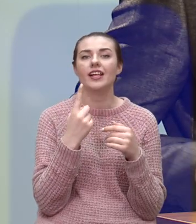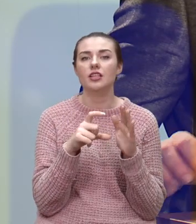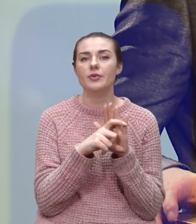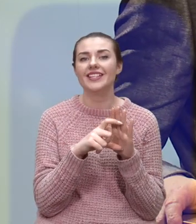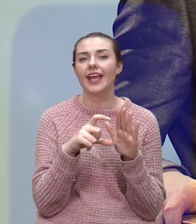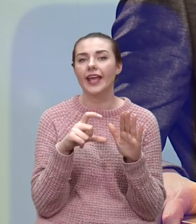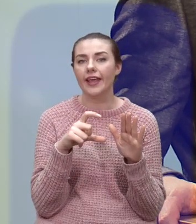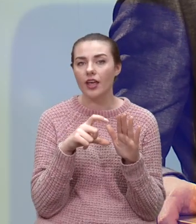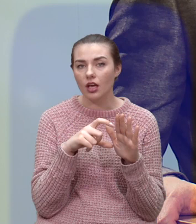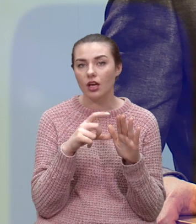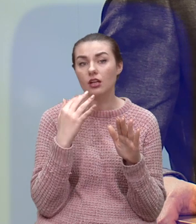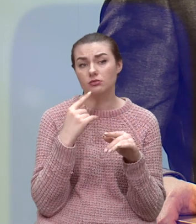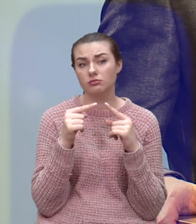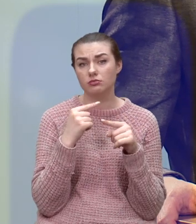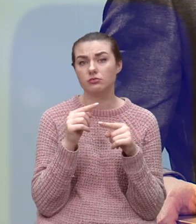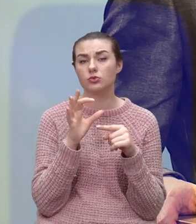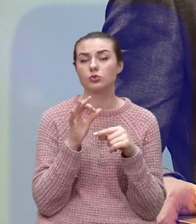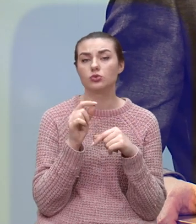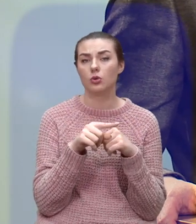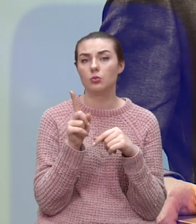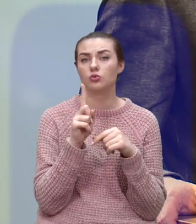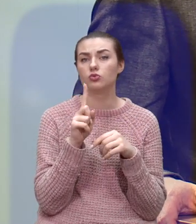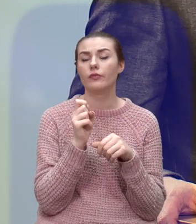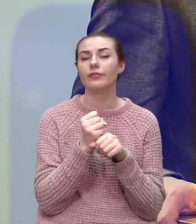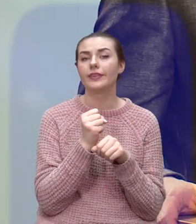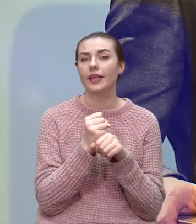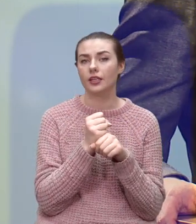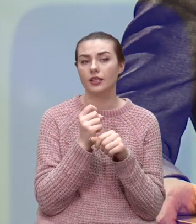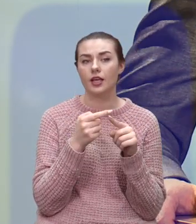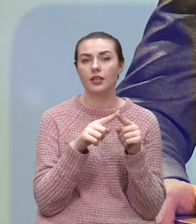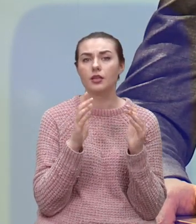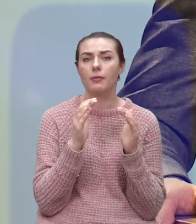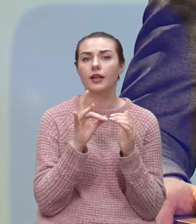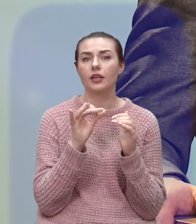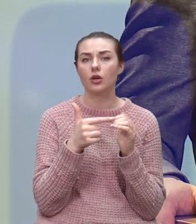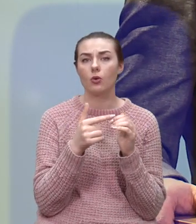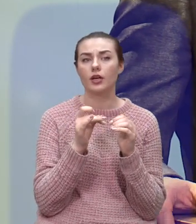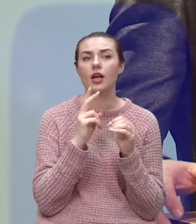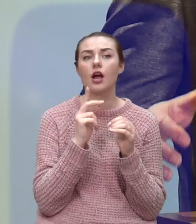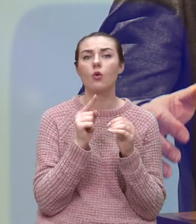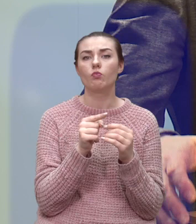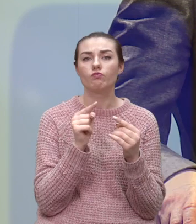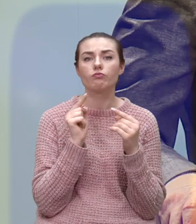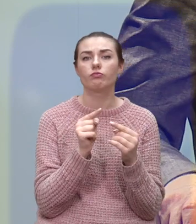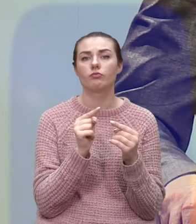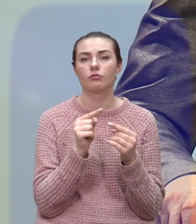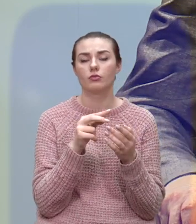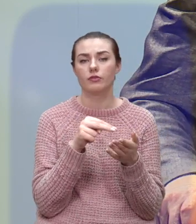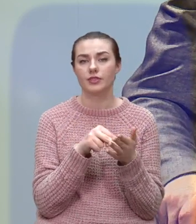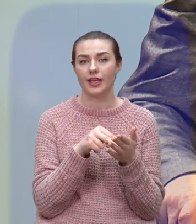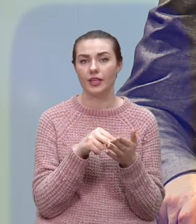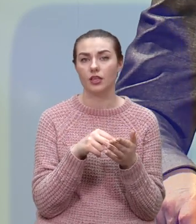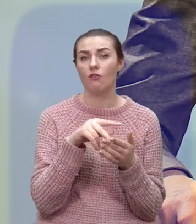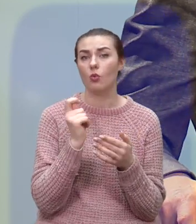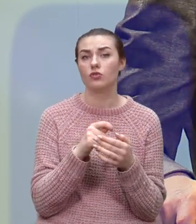11 стихе когда говорится о том что делает этот маленький рок и как он противостоит